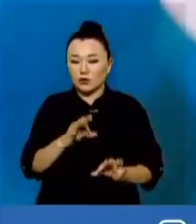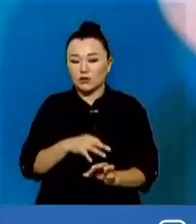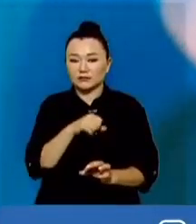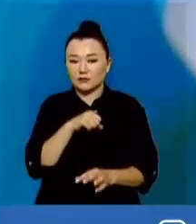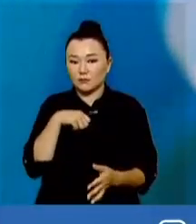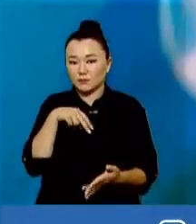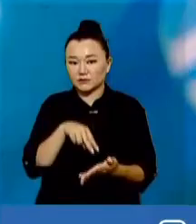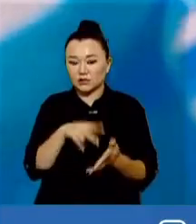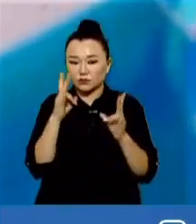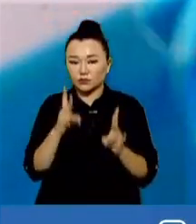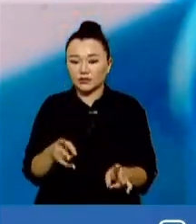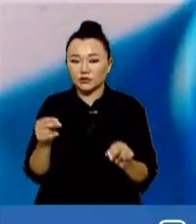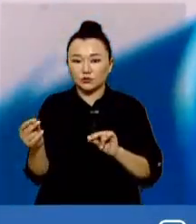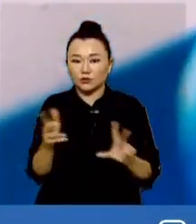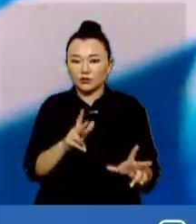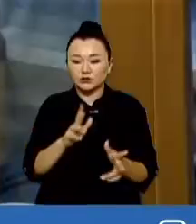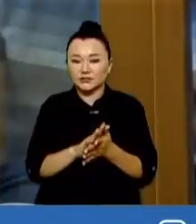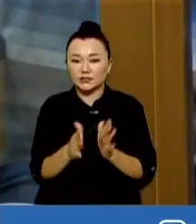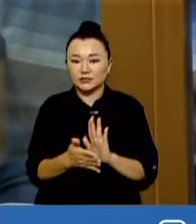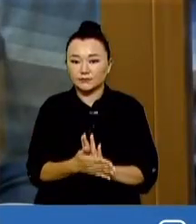стала жертвой неудачной сделки.